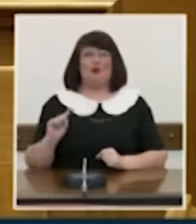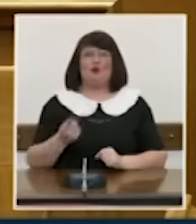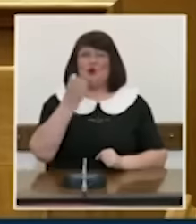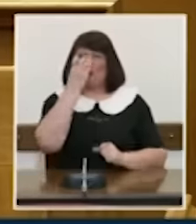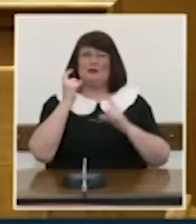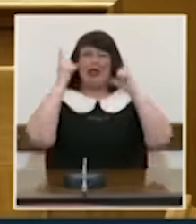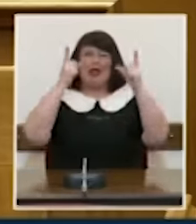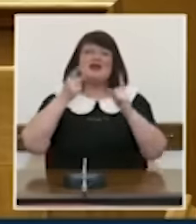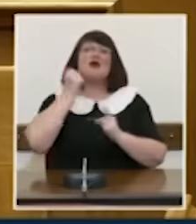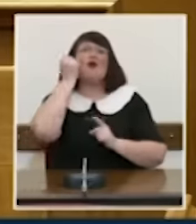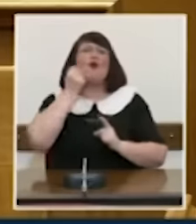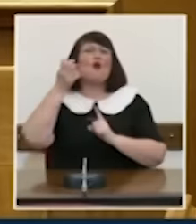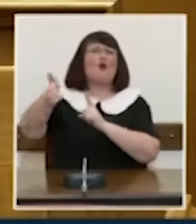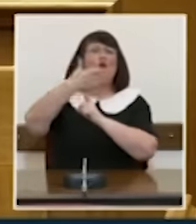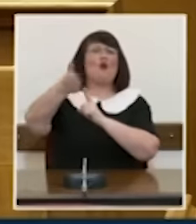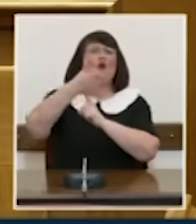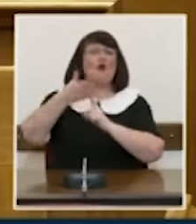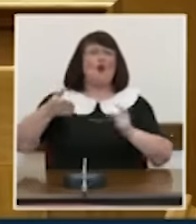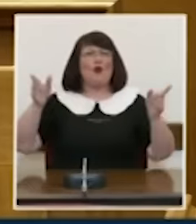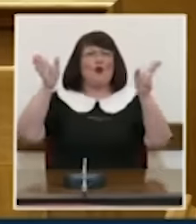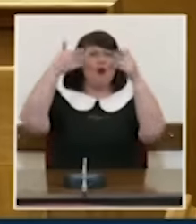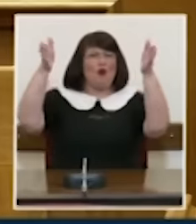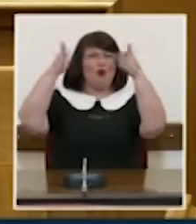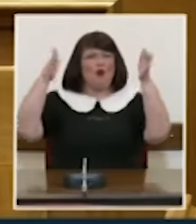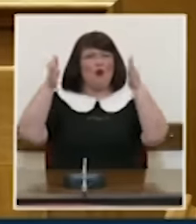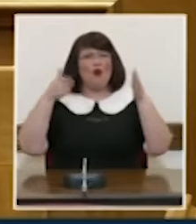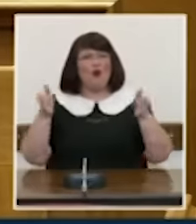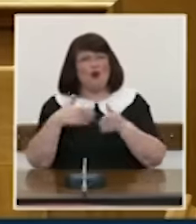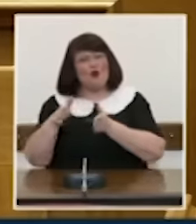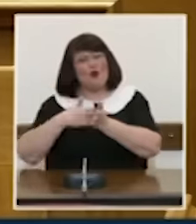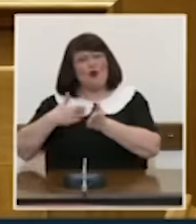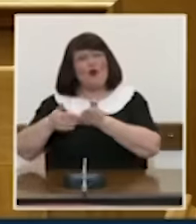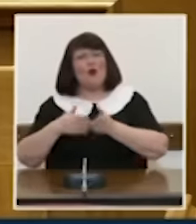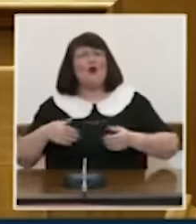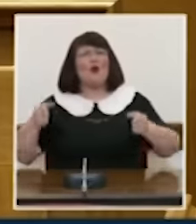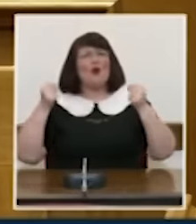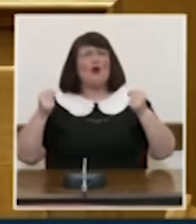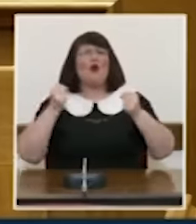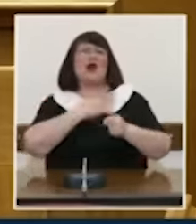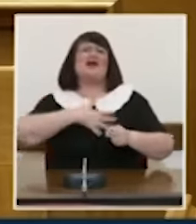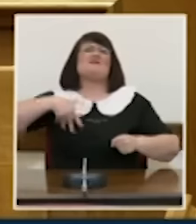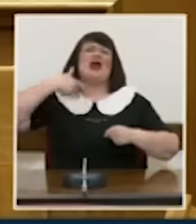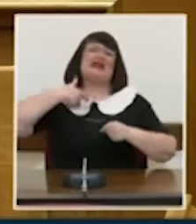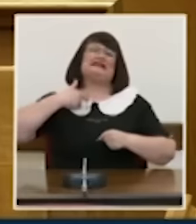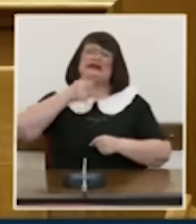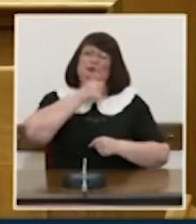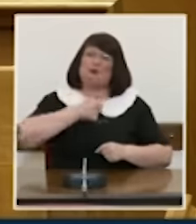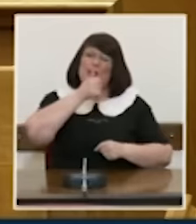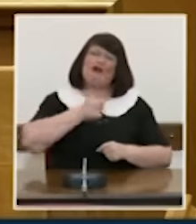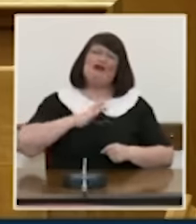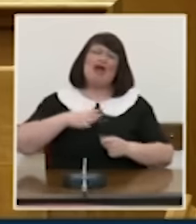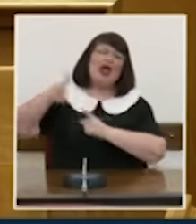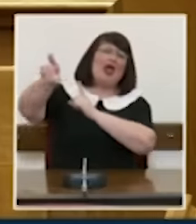κόκκινες σημαίες των εργαζομένων και τις πολύχρωμες σημαίες του βασανισμένου λαού της Παλαιστίνης να ανεμίζουν ξανά